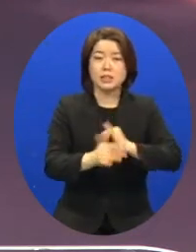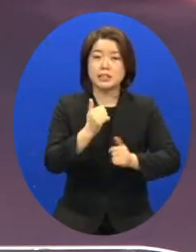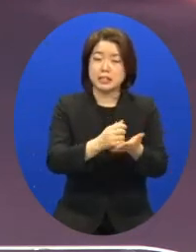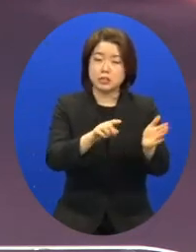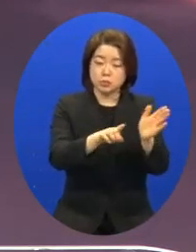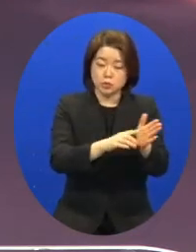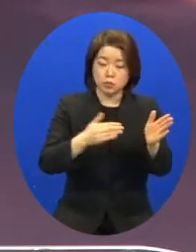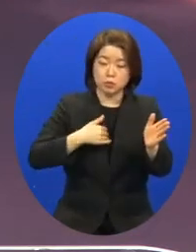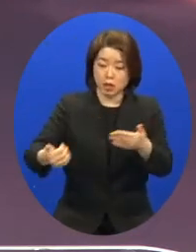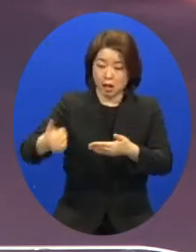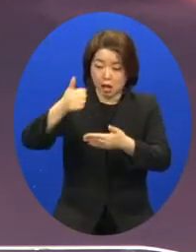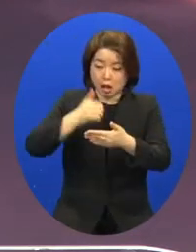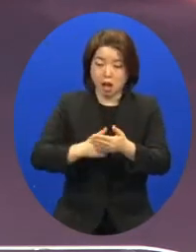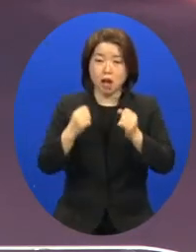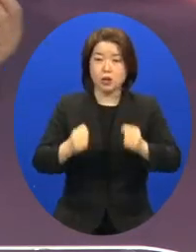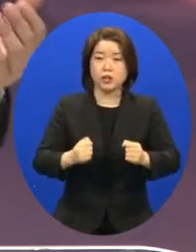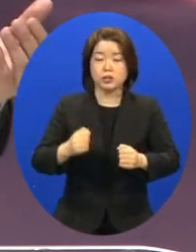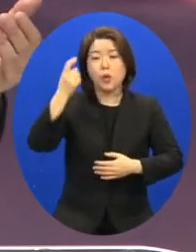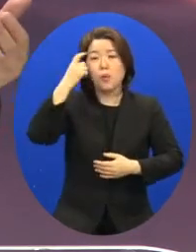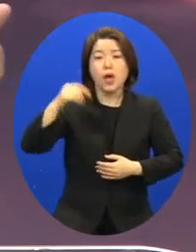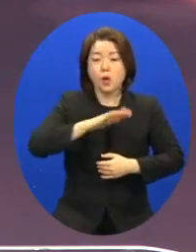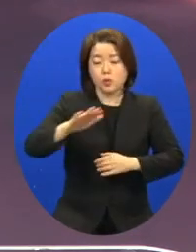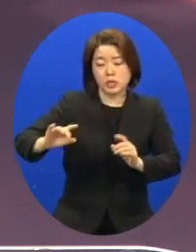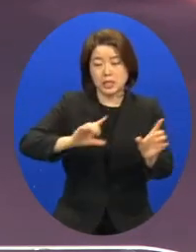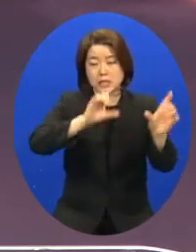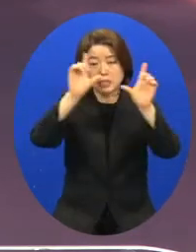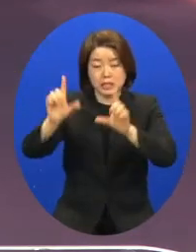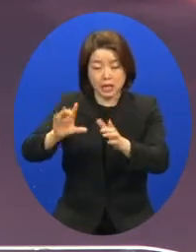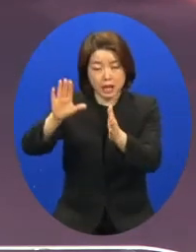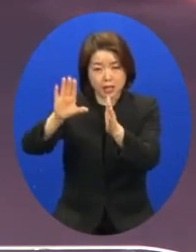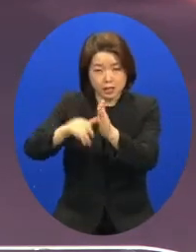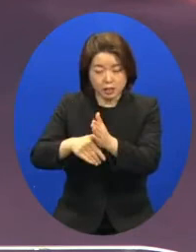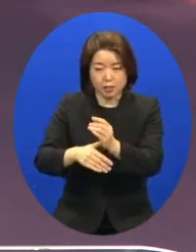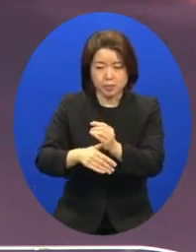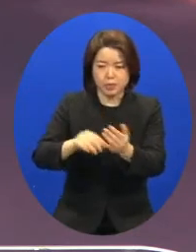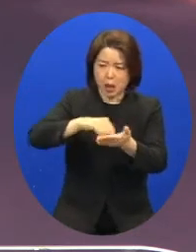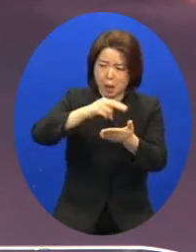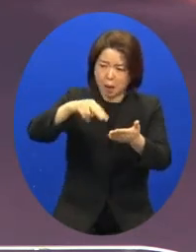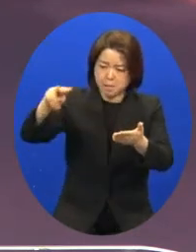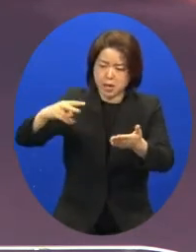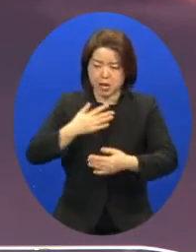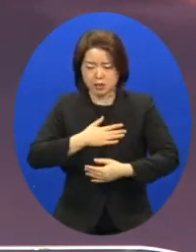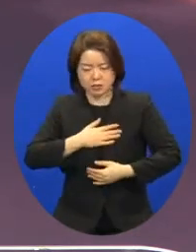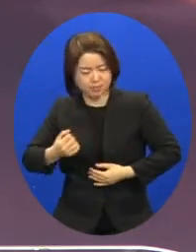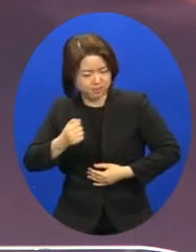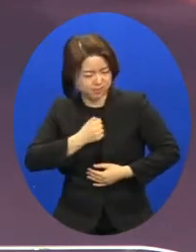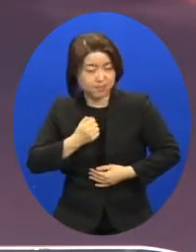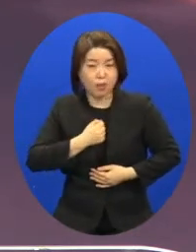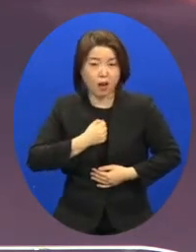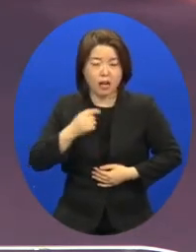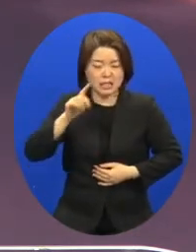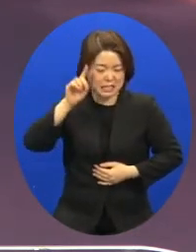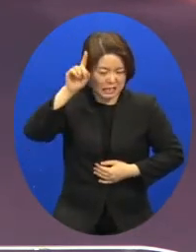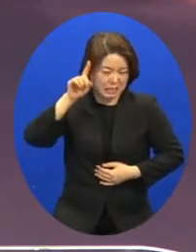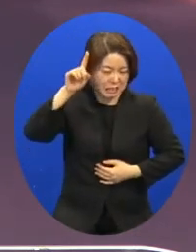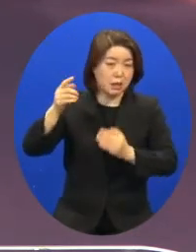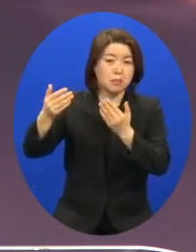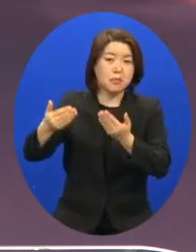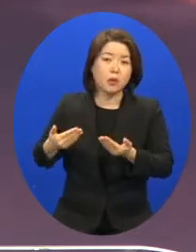내 안에 거하시는데 왜 우리는 세상에 살면서 이렇게 방황하고 가슴이 찢어지고 그렇게 스트레스